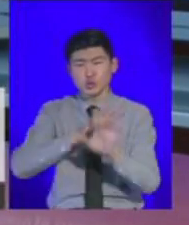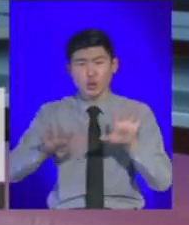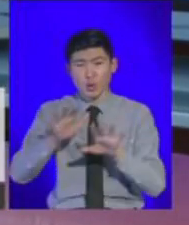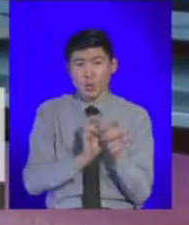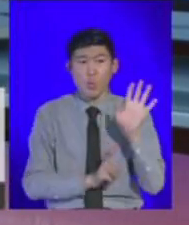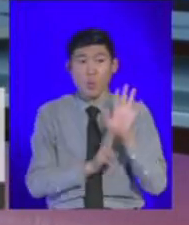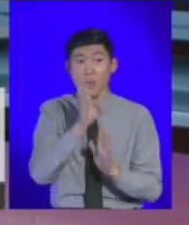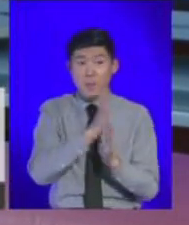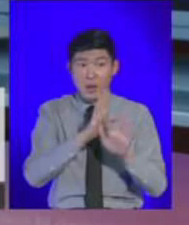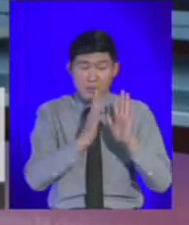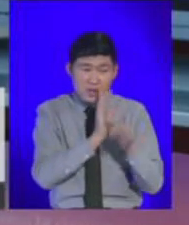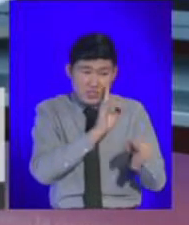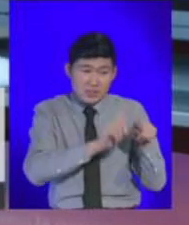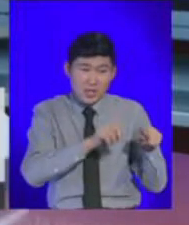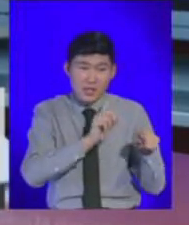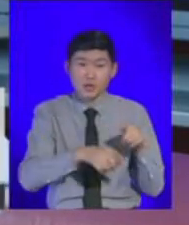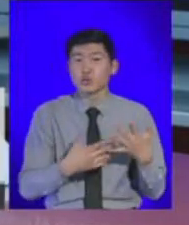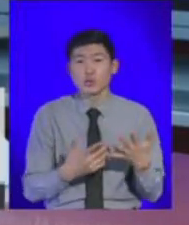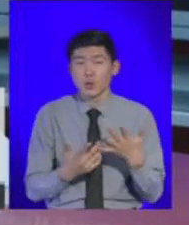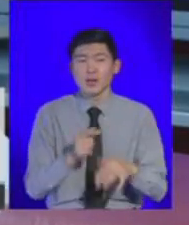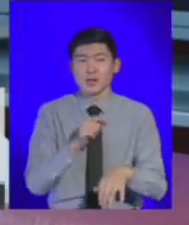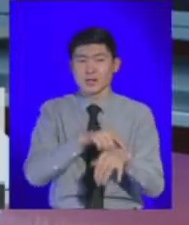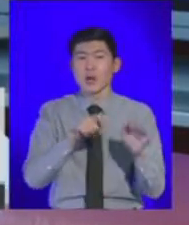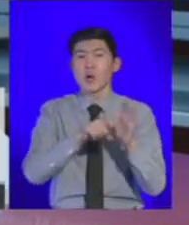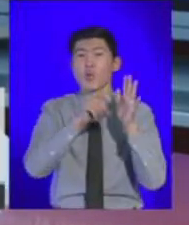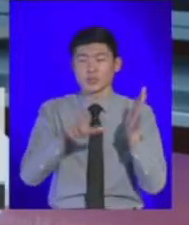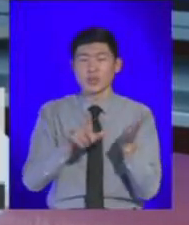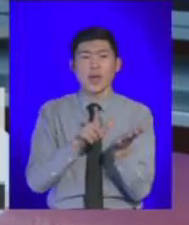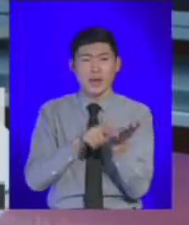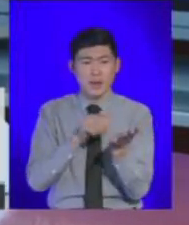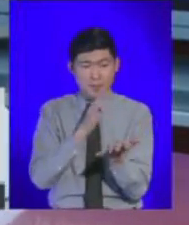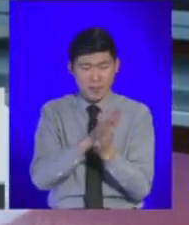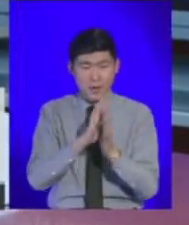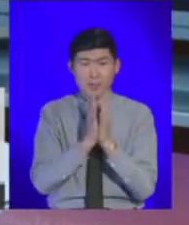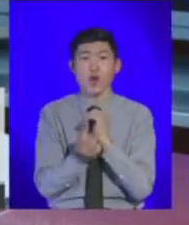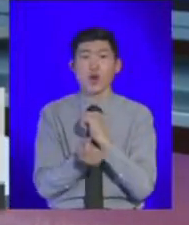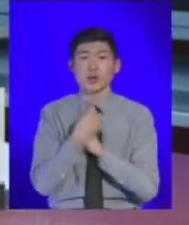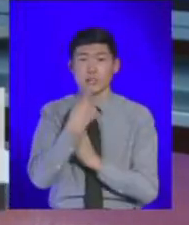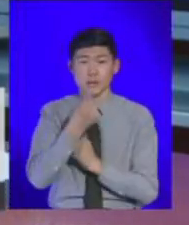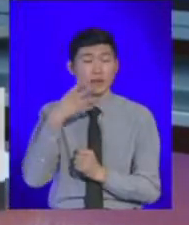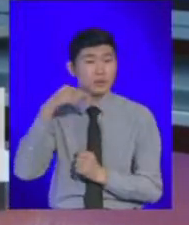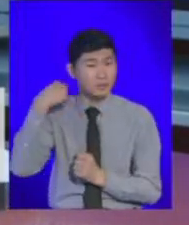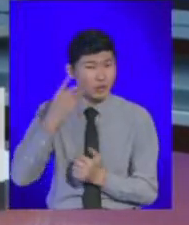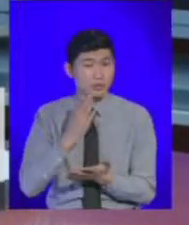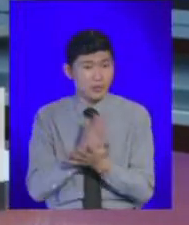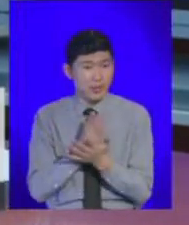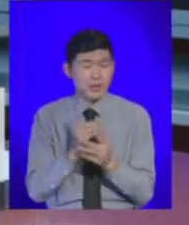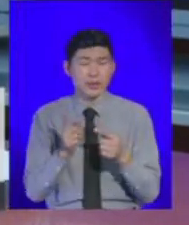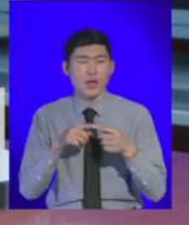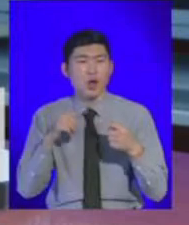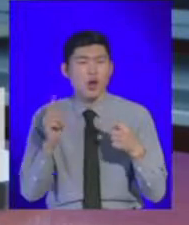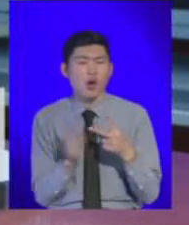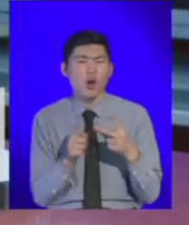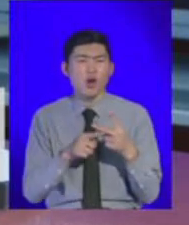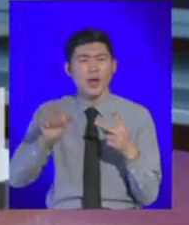энийг шалгахт бол нэгэн нэгдүгээр цаг хугацаа орсон гэдэг бас би онцлоод хэлчихэ гэж бодож байна. За хоёрдугаар асуудал